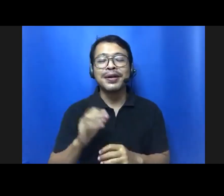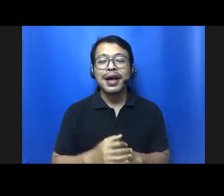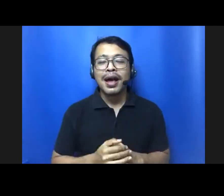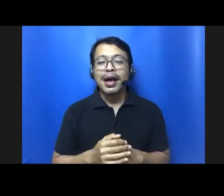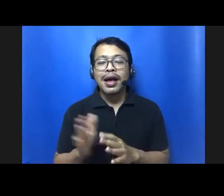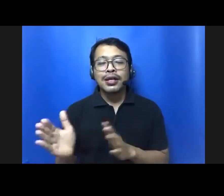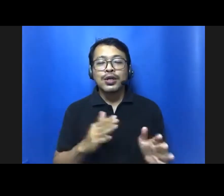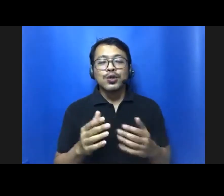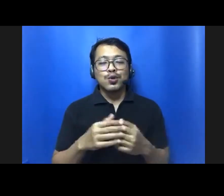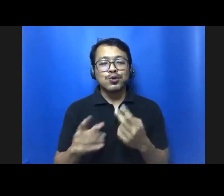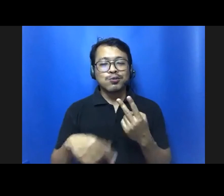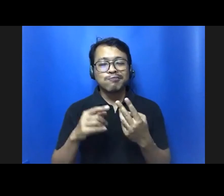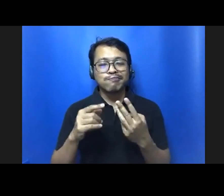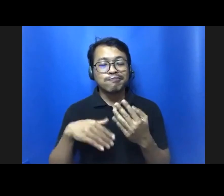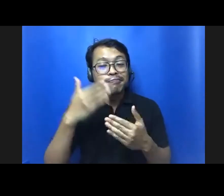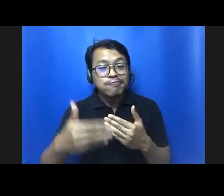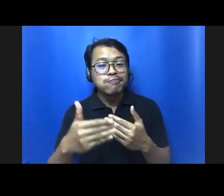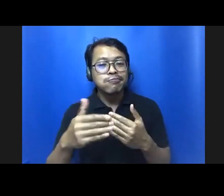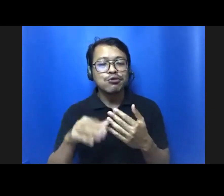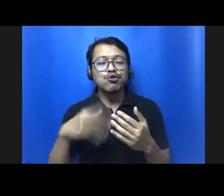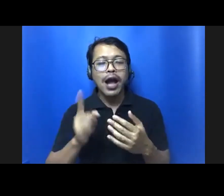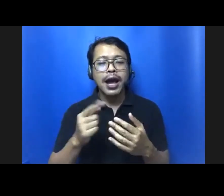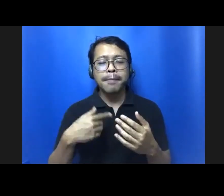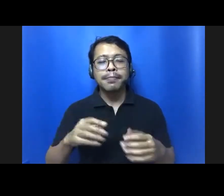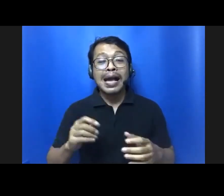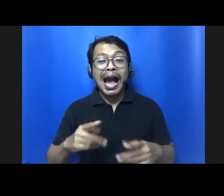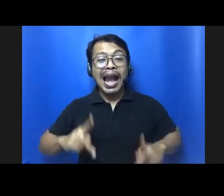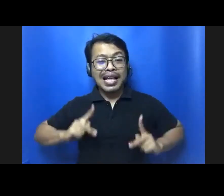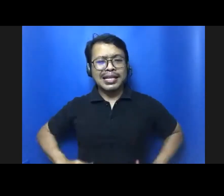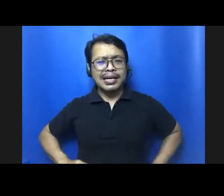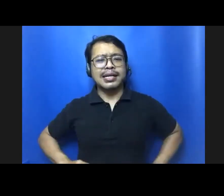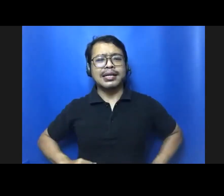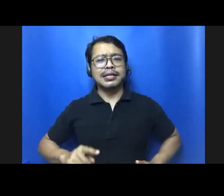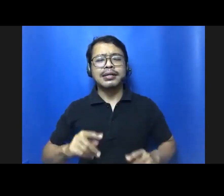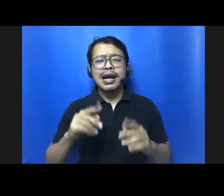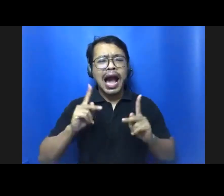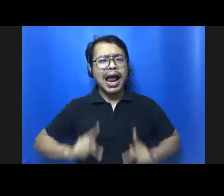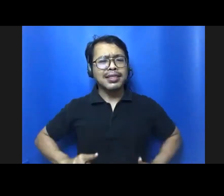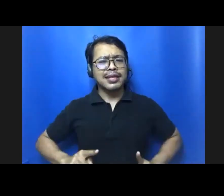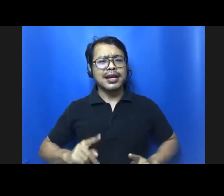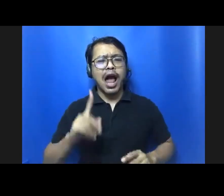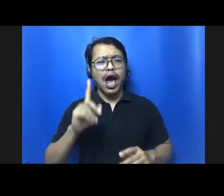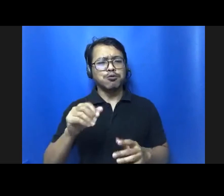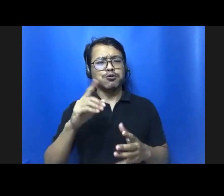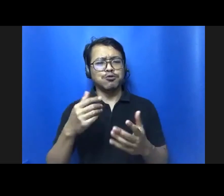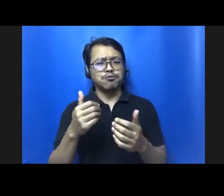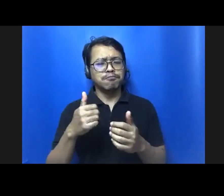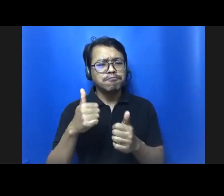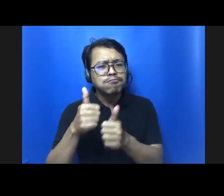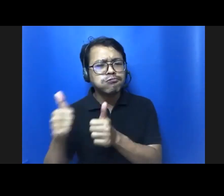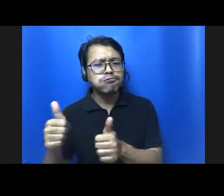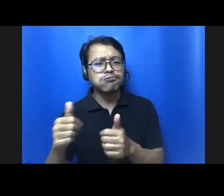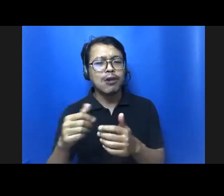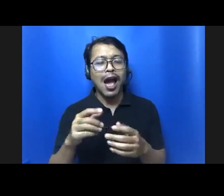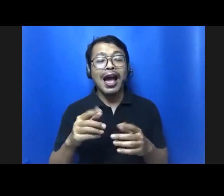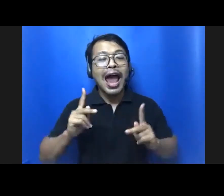kita mengembangkan karakter. Ada 2 yang penting di karakter ini. karakter kinerja dan karakter